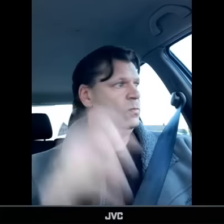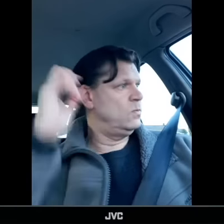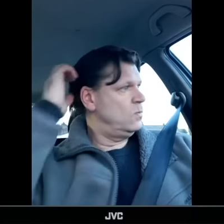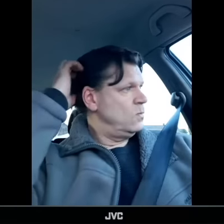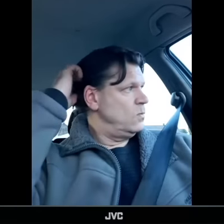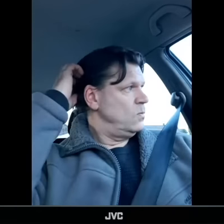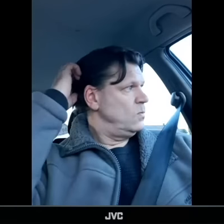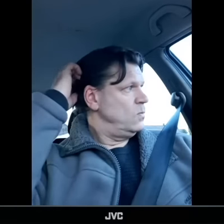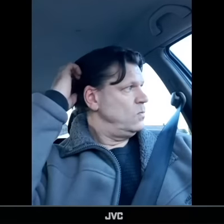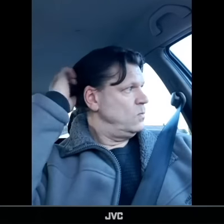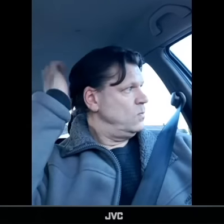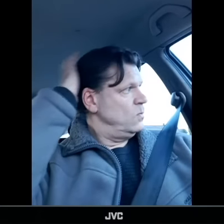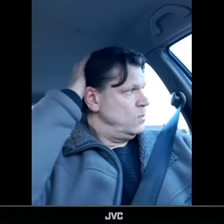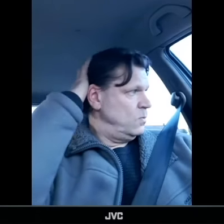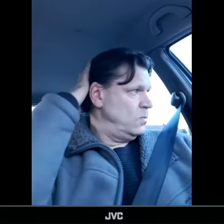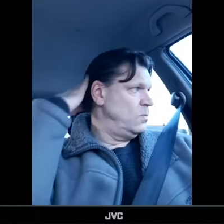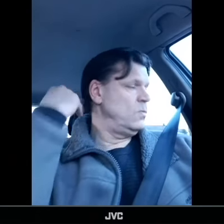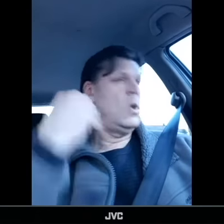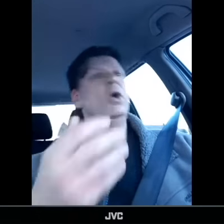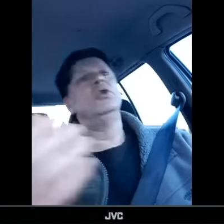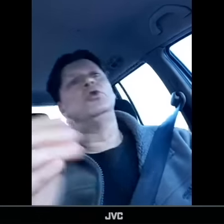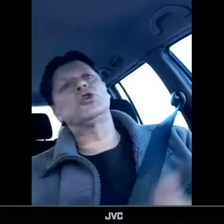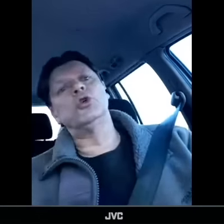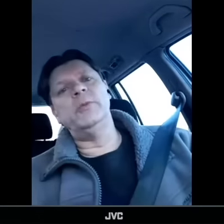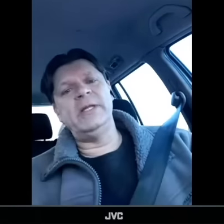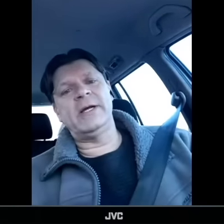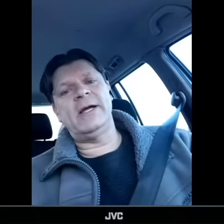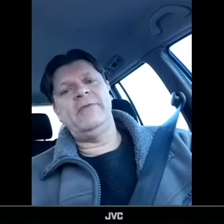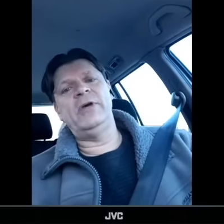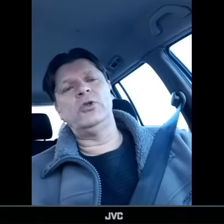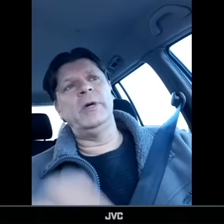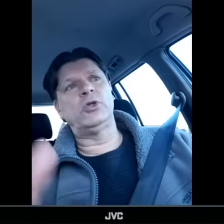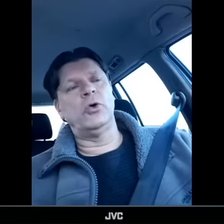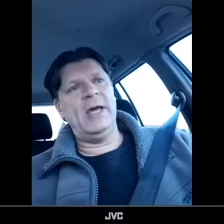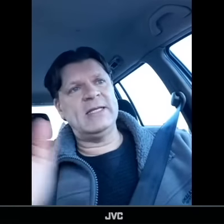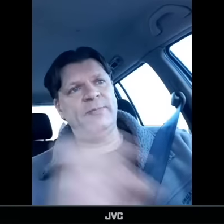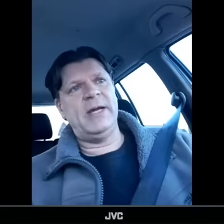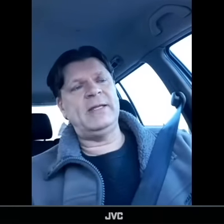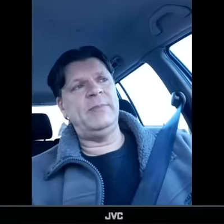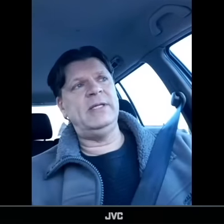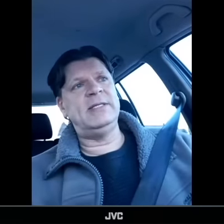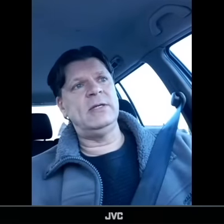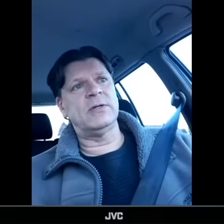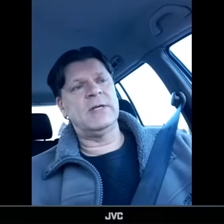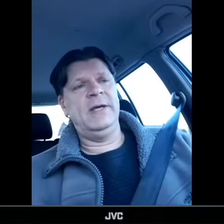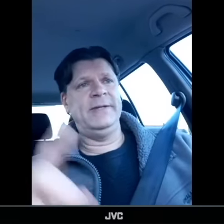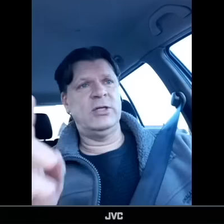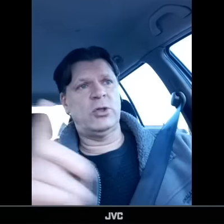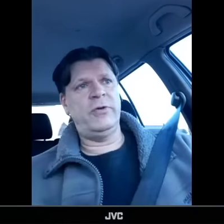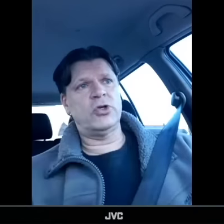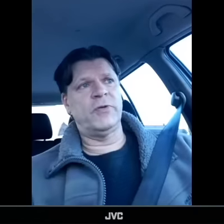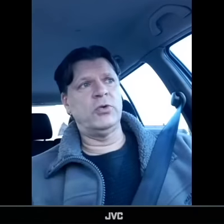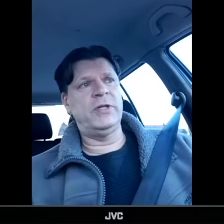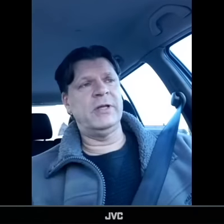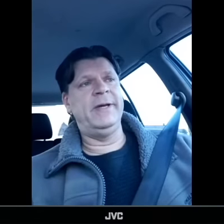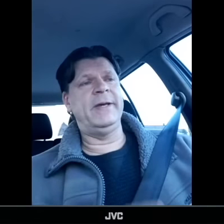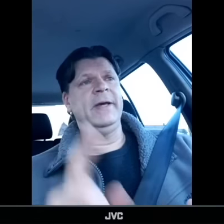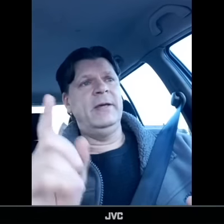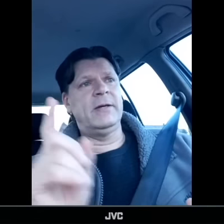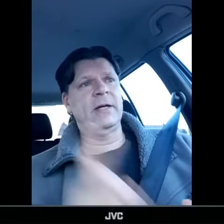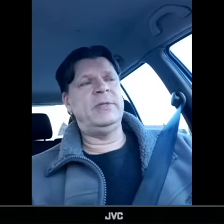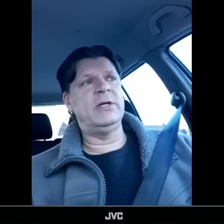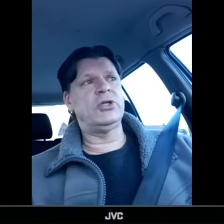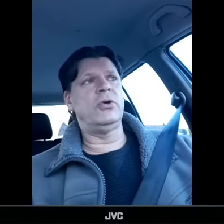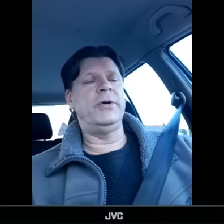nužudytas ir kad čia jau visiškai aišku kieno darbas. Šulman yra vienu metu ekspertė medicinos, jinai stovėjo žvakutę